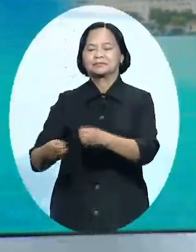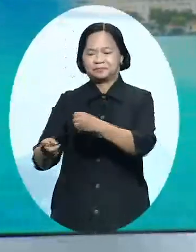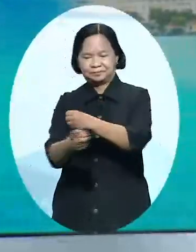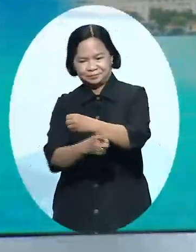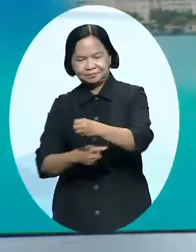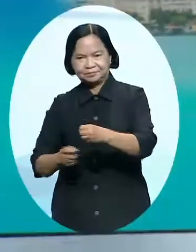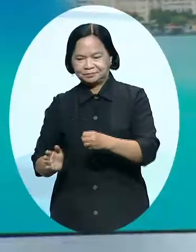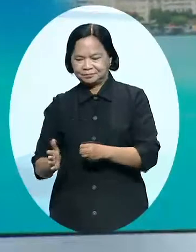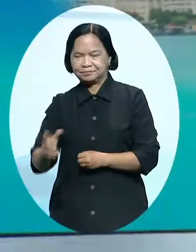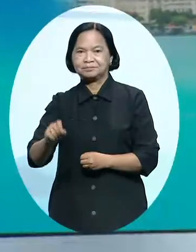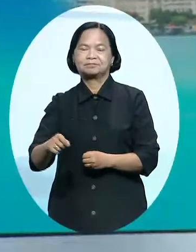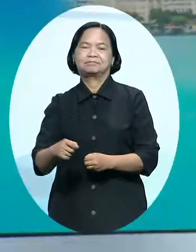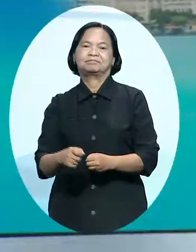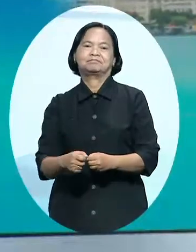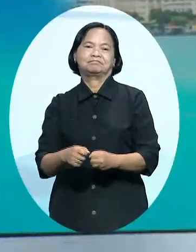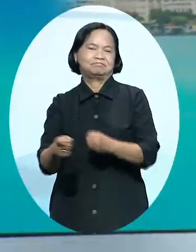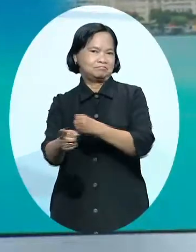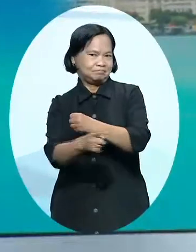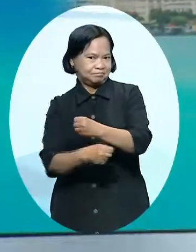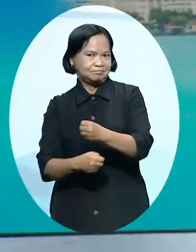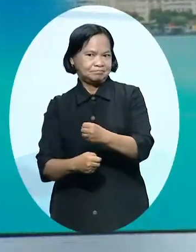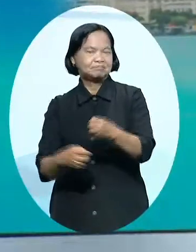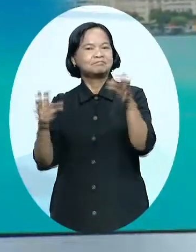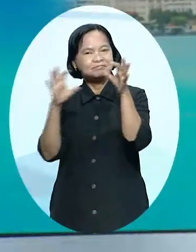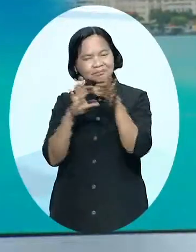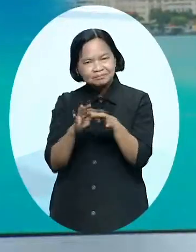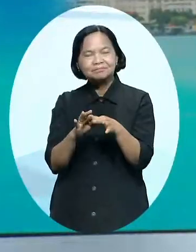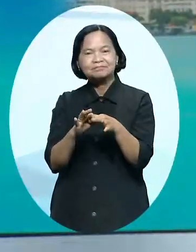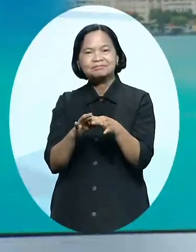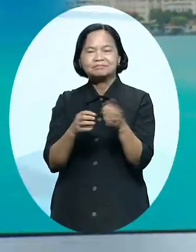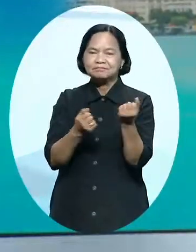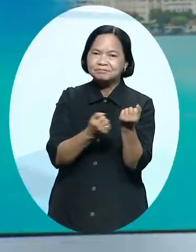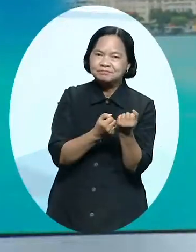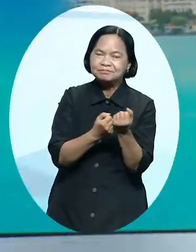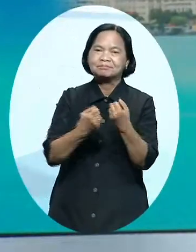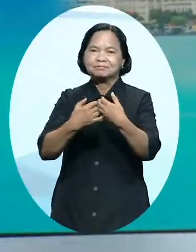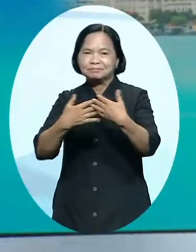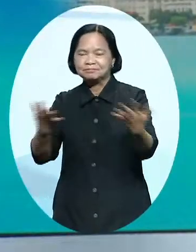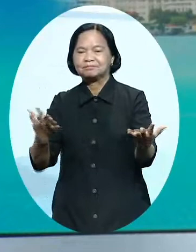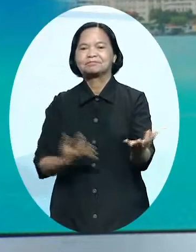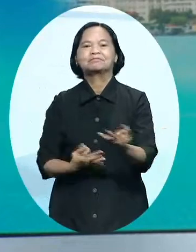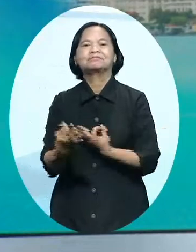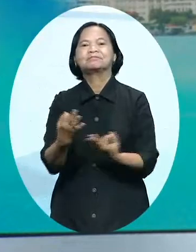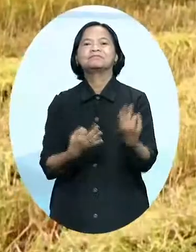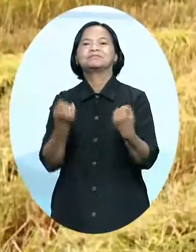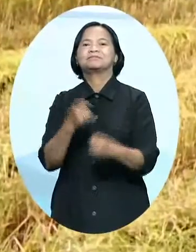này có được là do ngành nông nghiệp đã và đang tích cực đẩy mạnh hợp tác đa phương, xúc tiến thương mại, mở rộng thị trường.